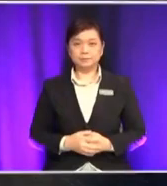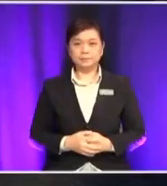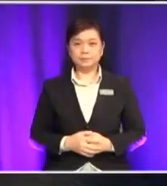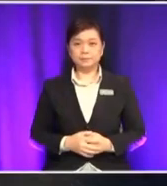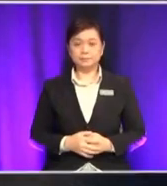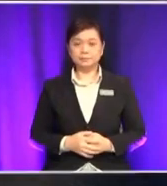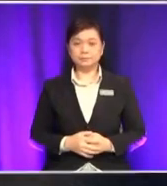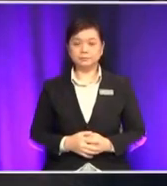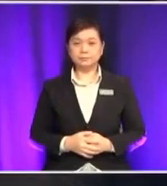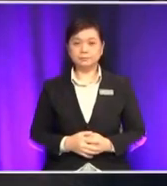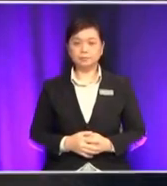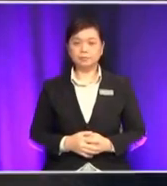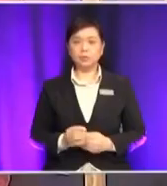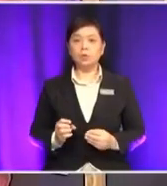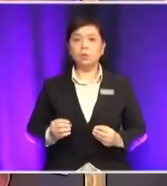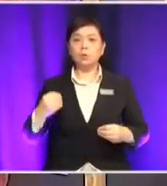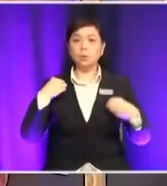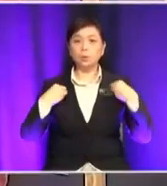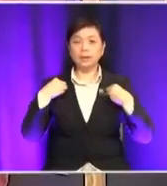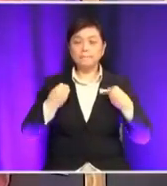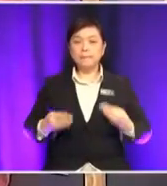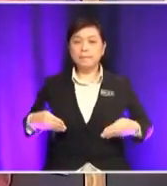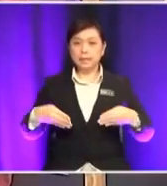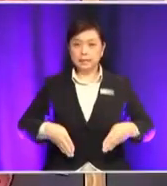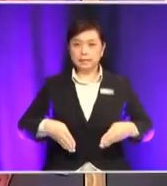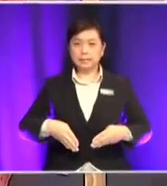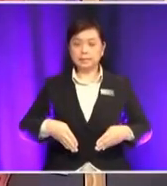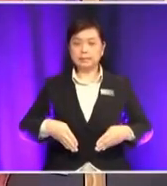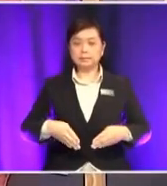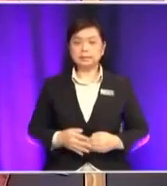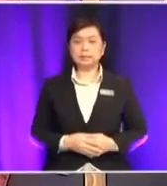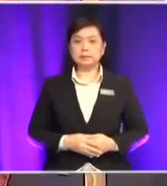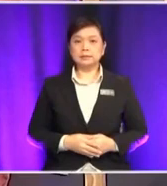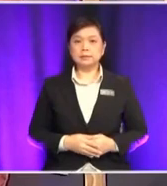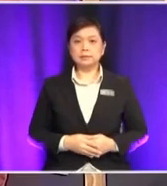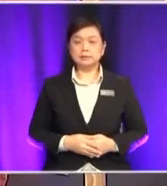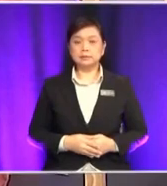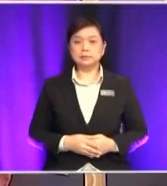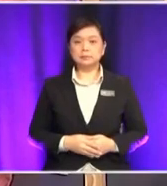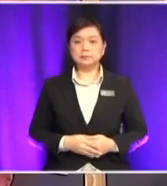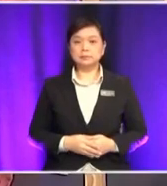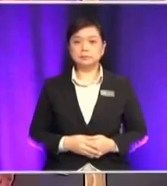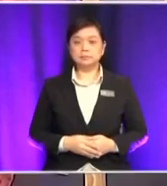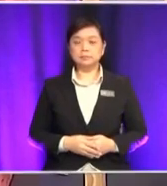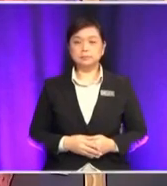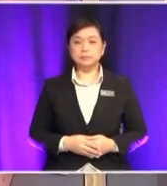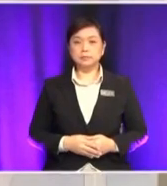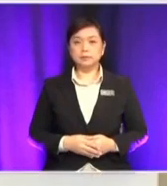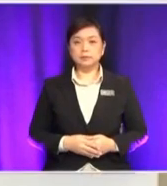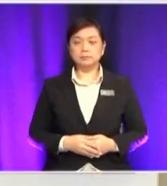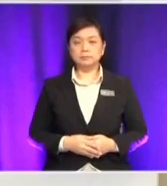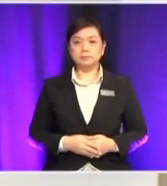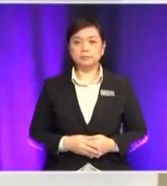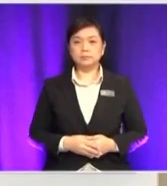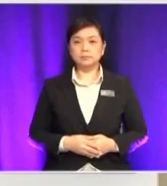jantan atau lelaki adalah organ kan betina atau perempuan ya sug testis fungsinya adalah untuk menghasilkan